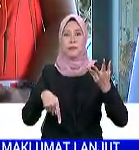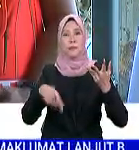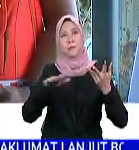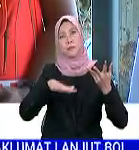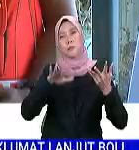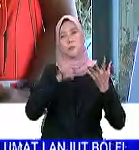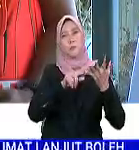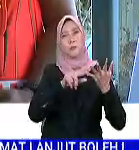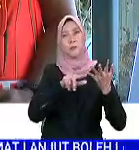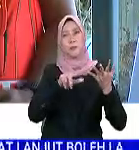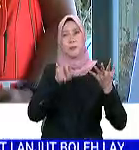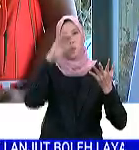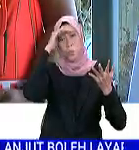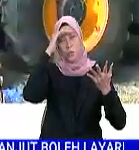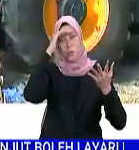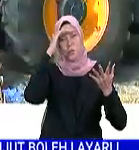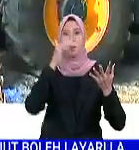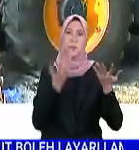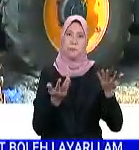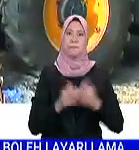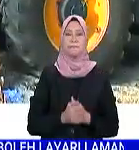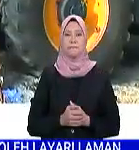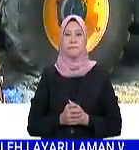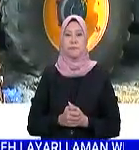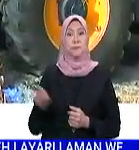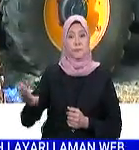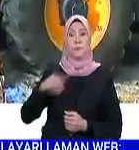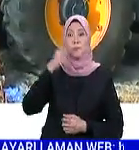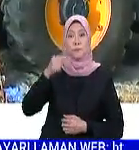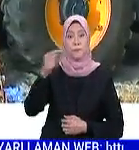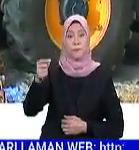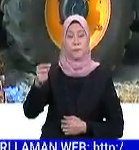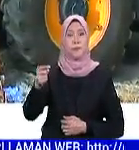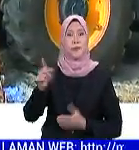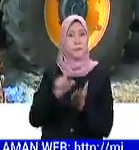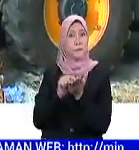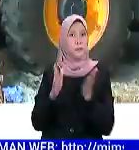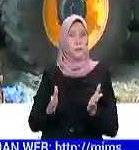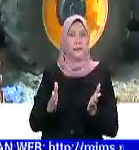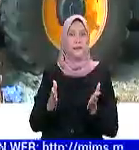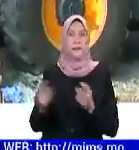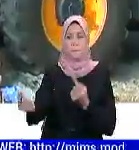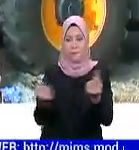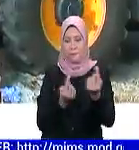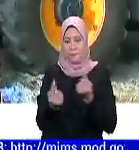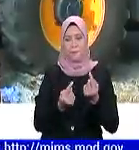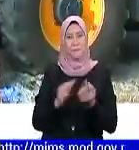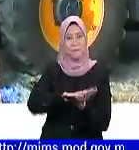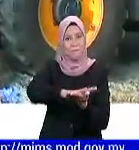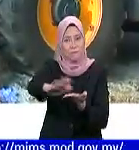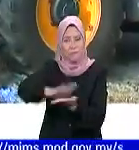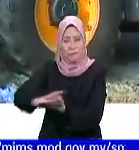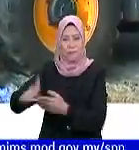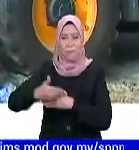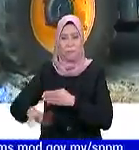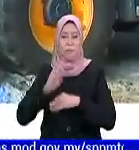630, Johor 275. Beliau berkata demikian kepada pemberita semasa hadir operasi mega pembersihan